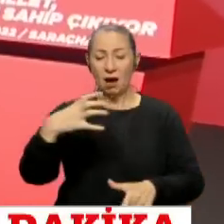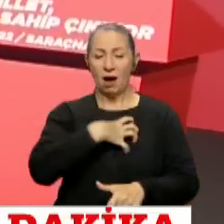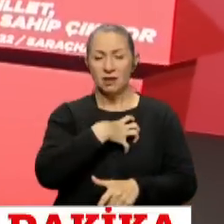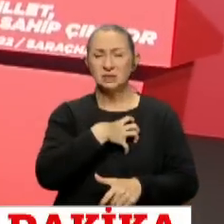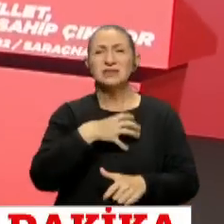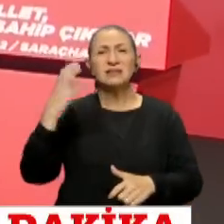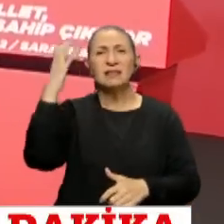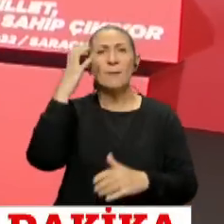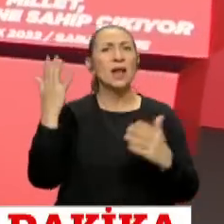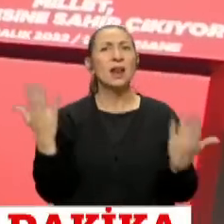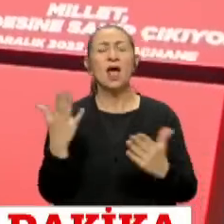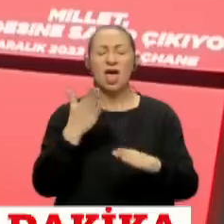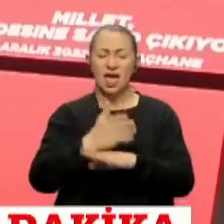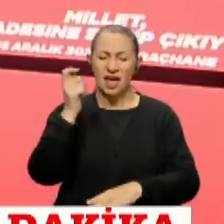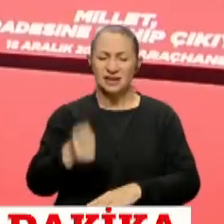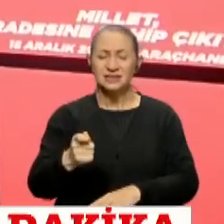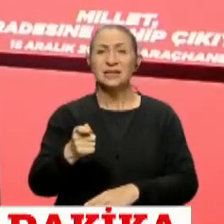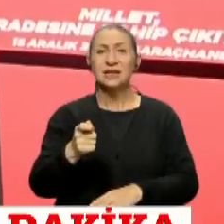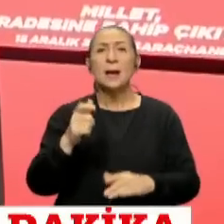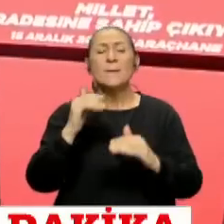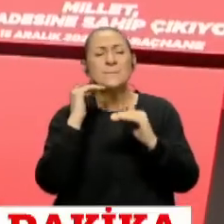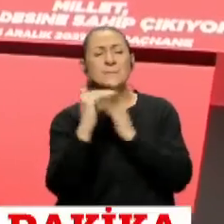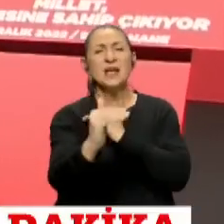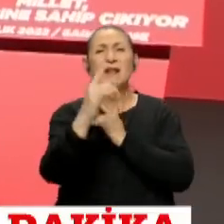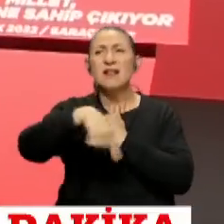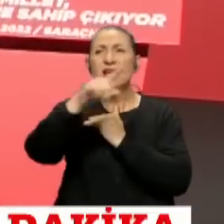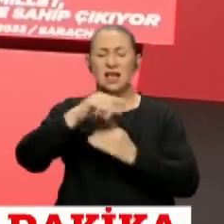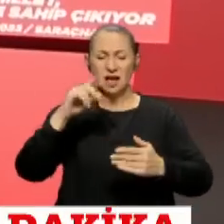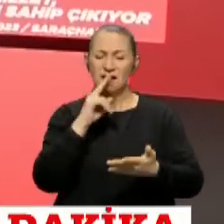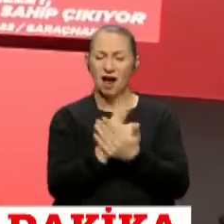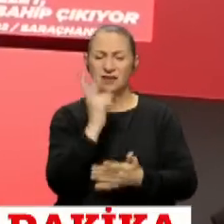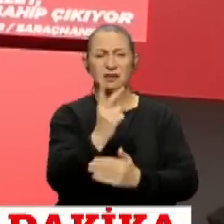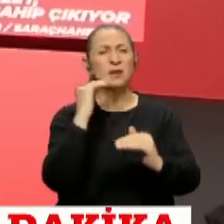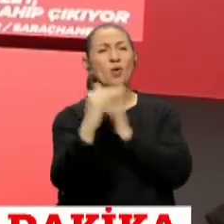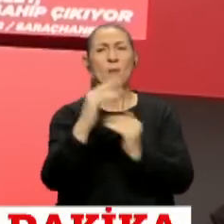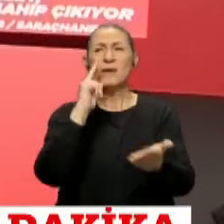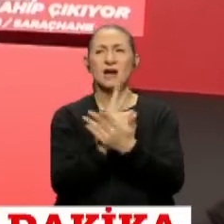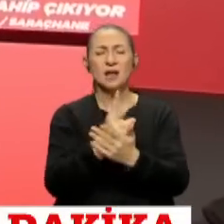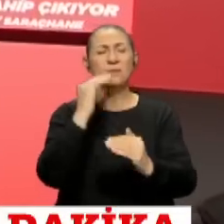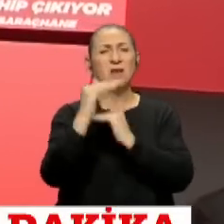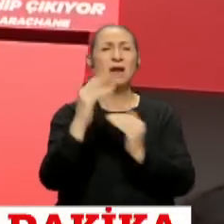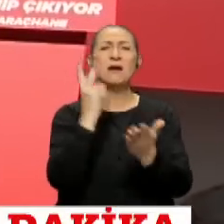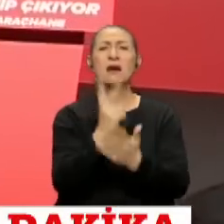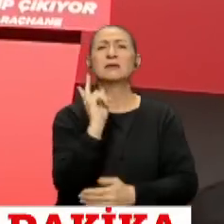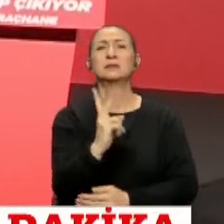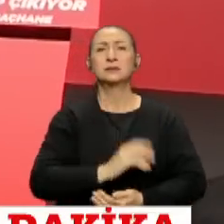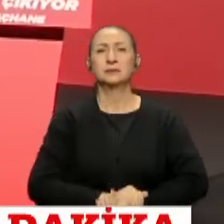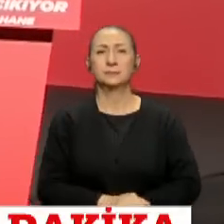hakimiyetin temeli, esası milli iradedir, milli iradedir, milli iradedir.